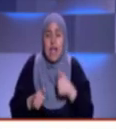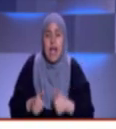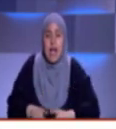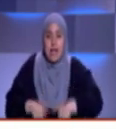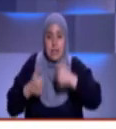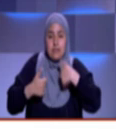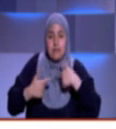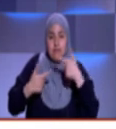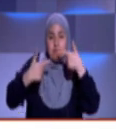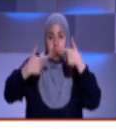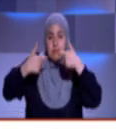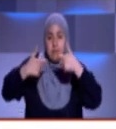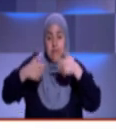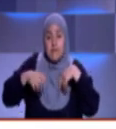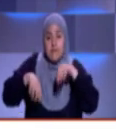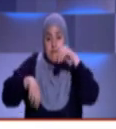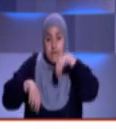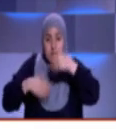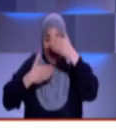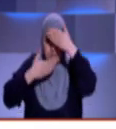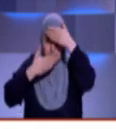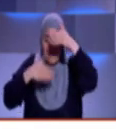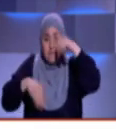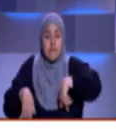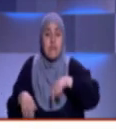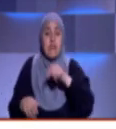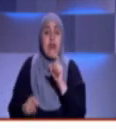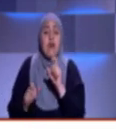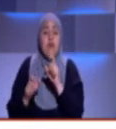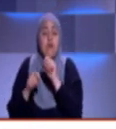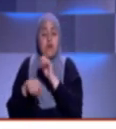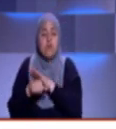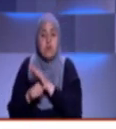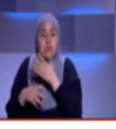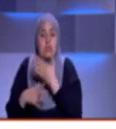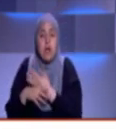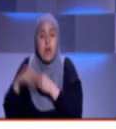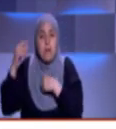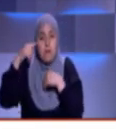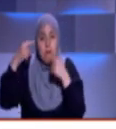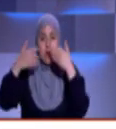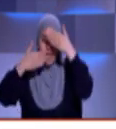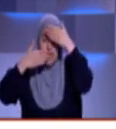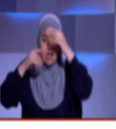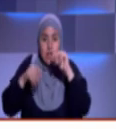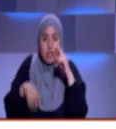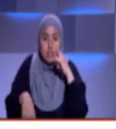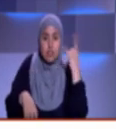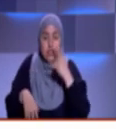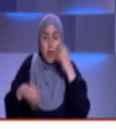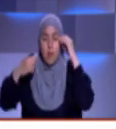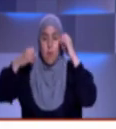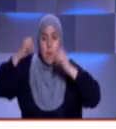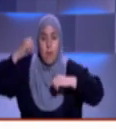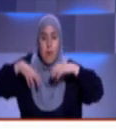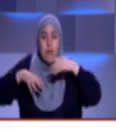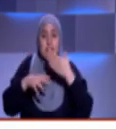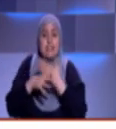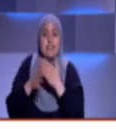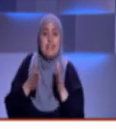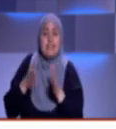مخطط إرهابي كان سوف يستهدف يعني مجموعة من المصريين في عيدهم،